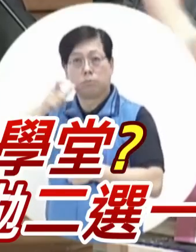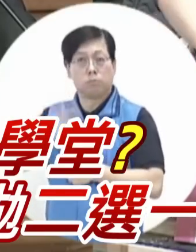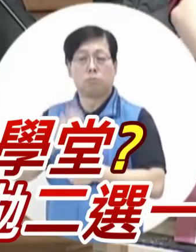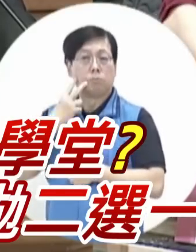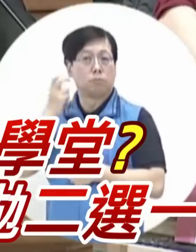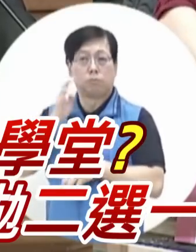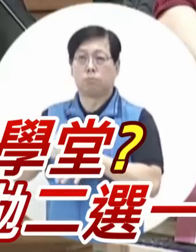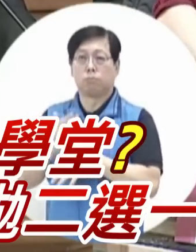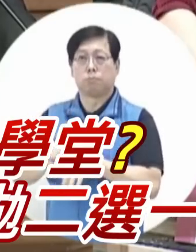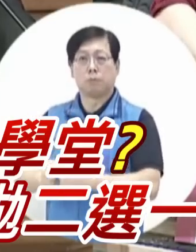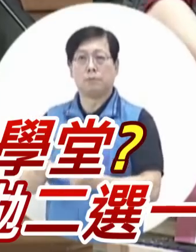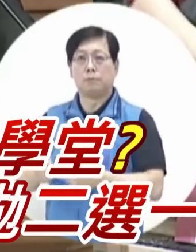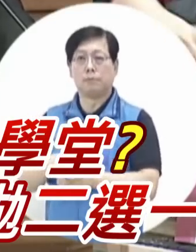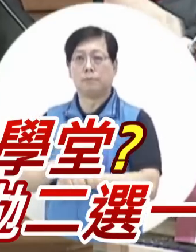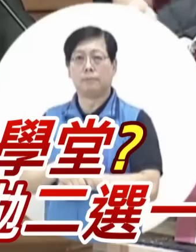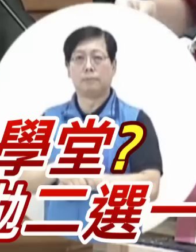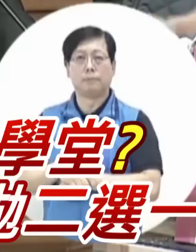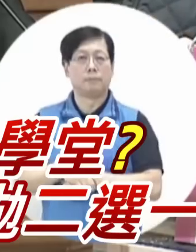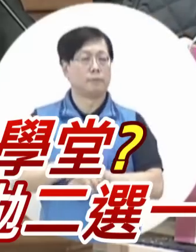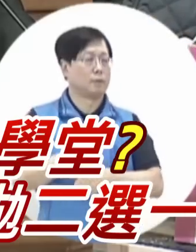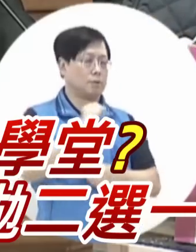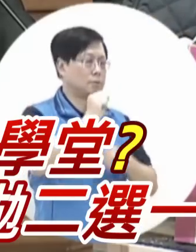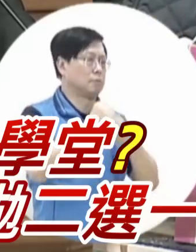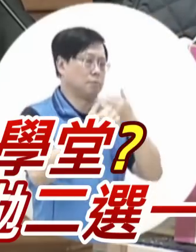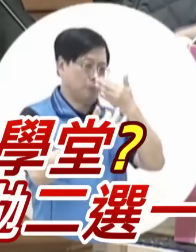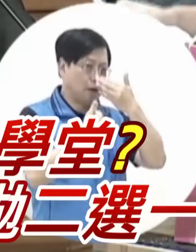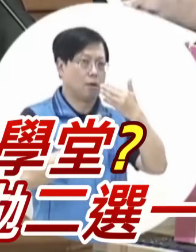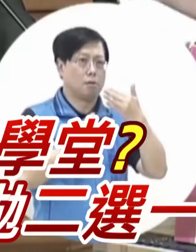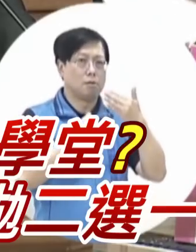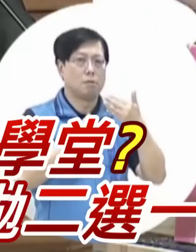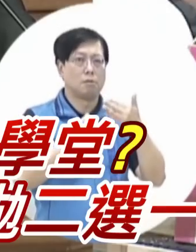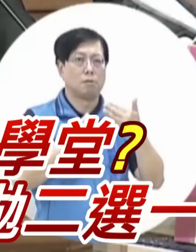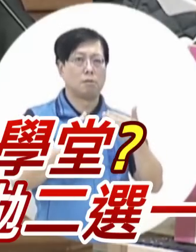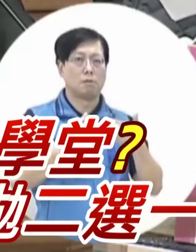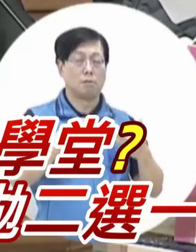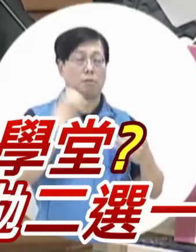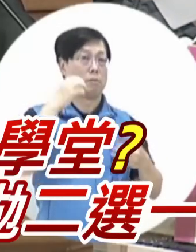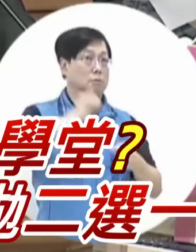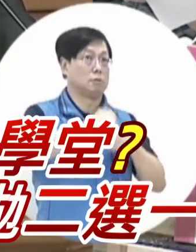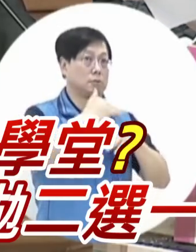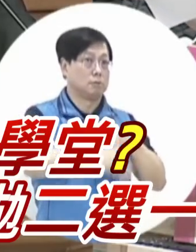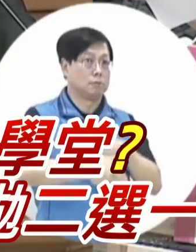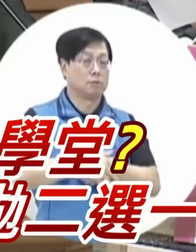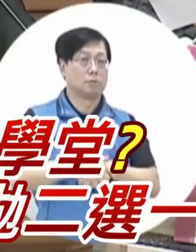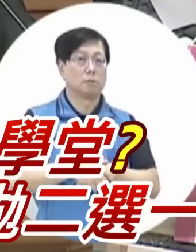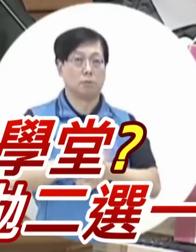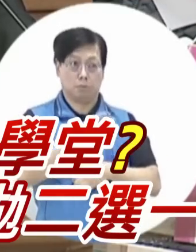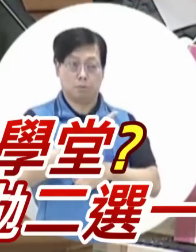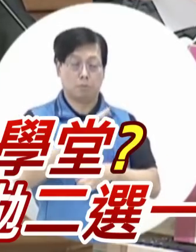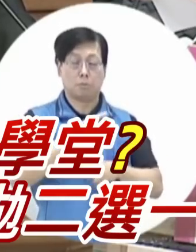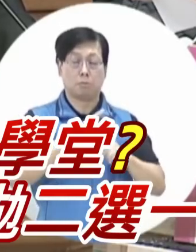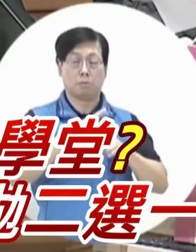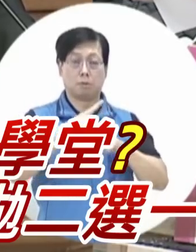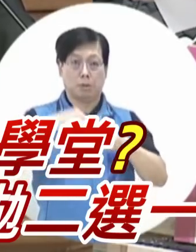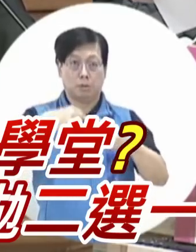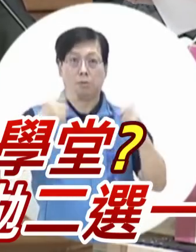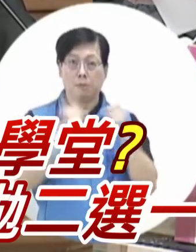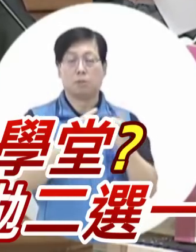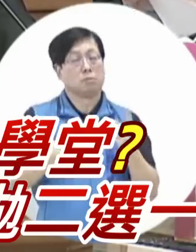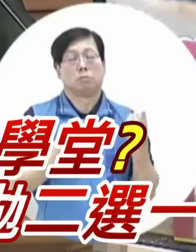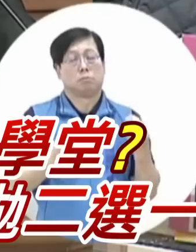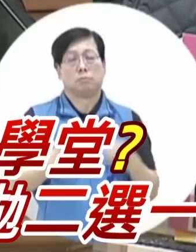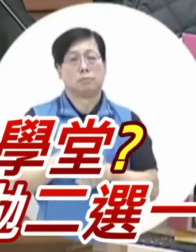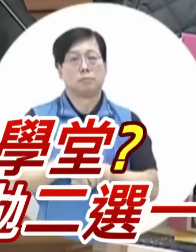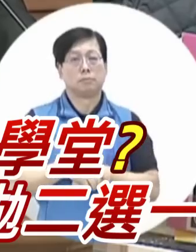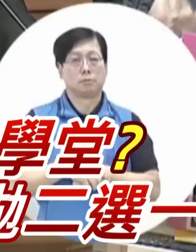不会破啊？ 请不要污蔑我跟新加坡的中国大使有见，请不要污蔑。 好，没